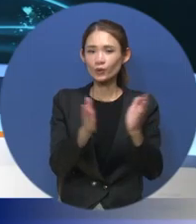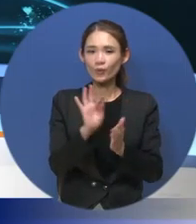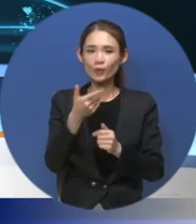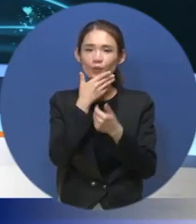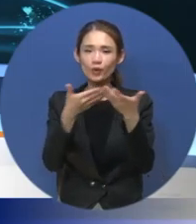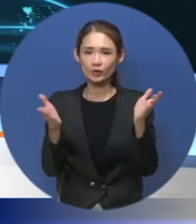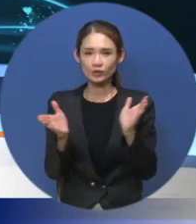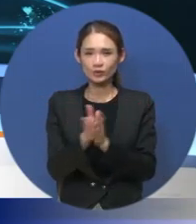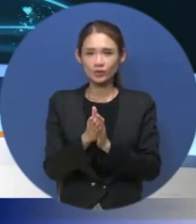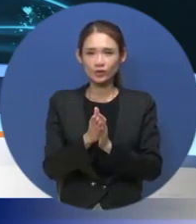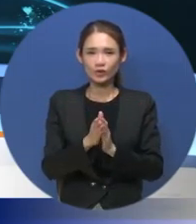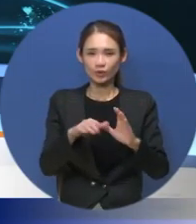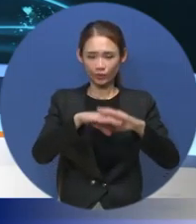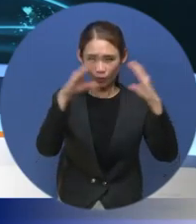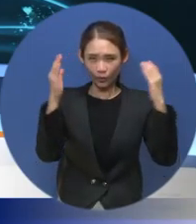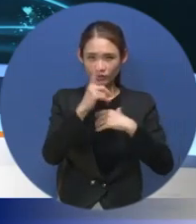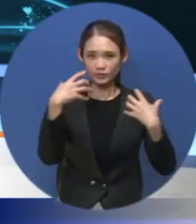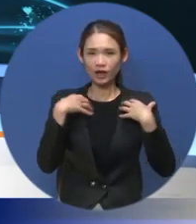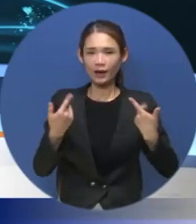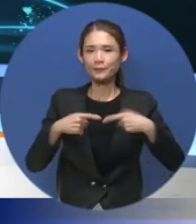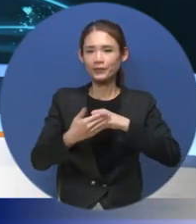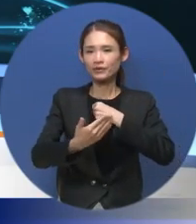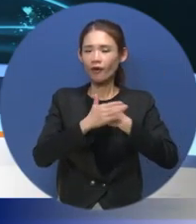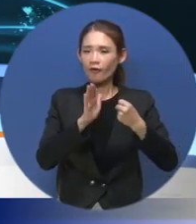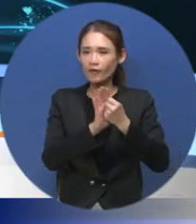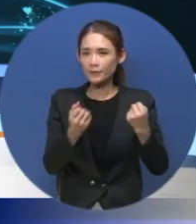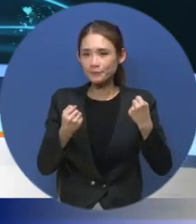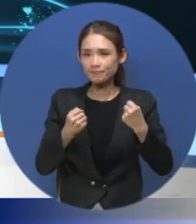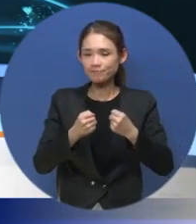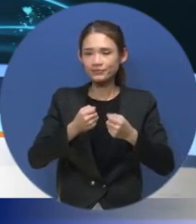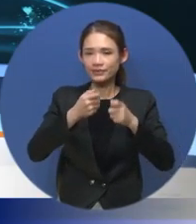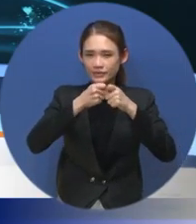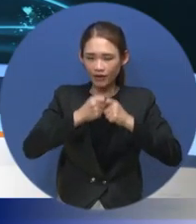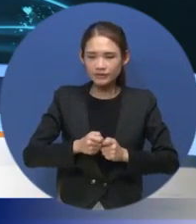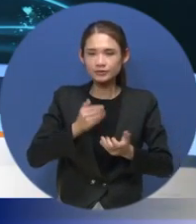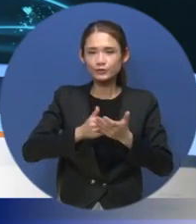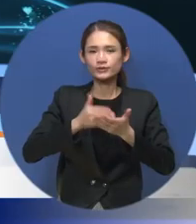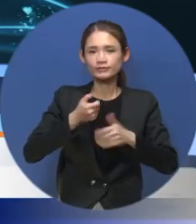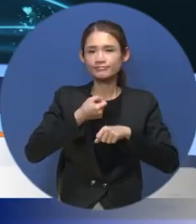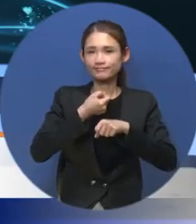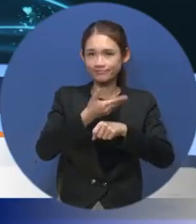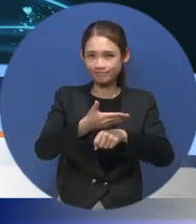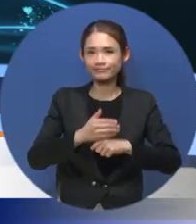보건복지부 등 범부처가 협력할 예정입니다. 자세한 소식 박성용 기자가 전합니다.